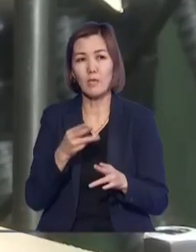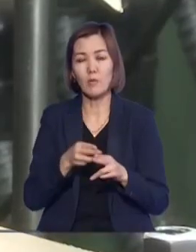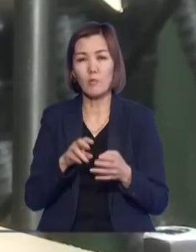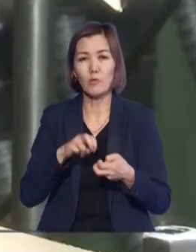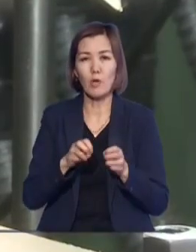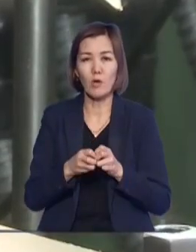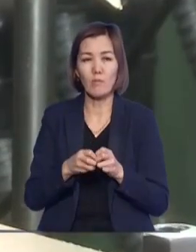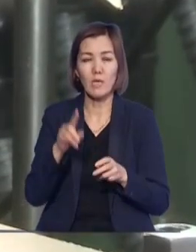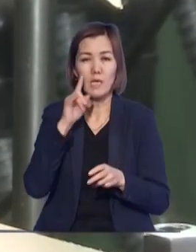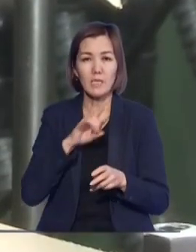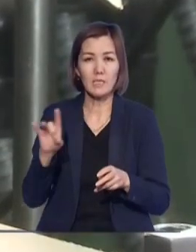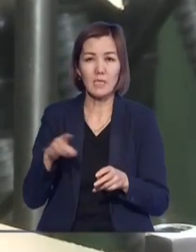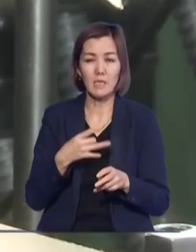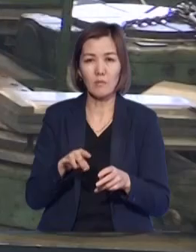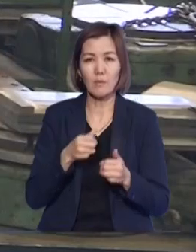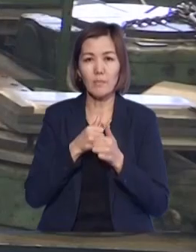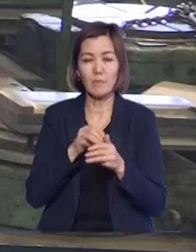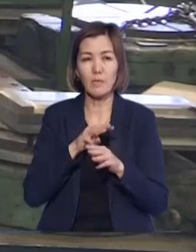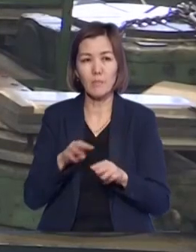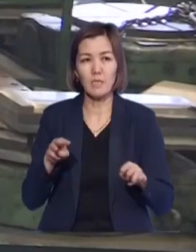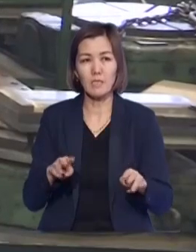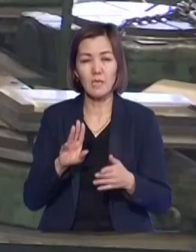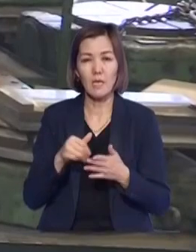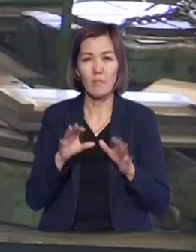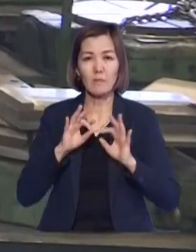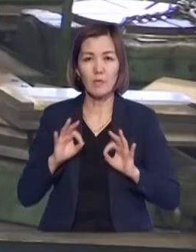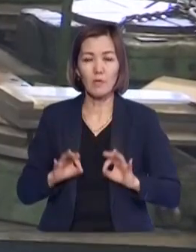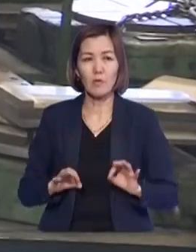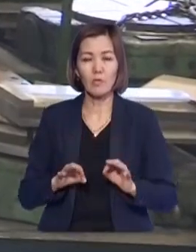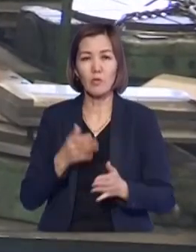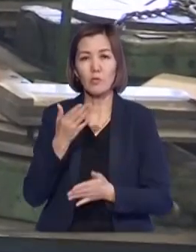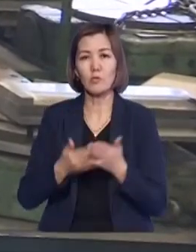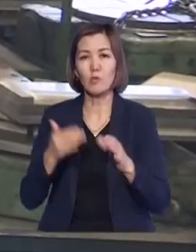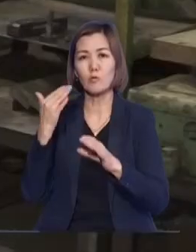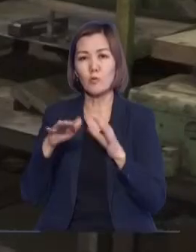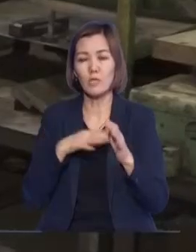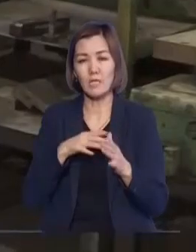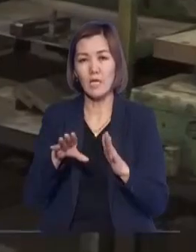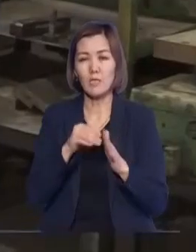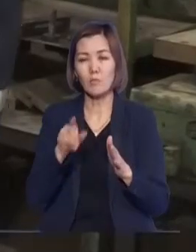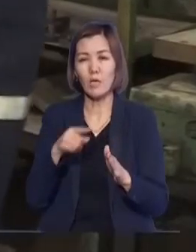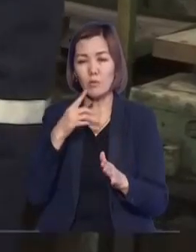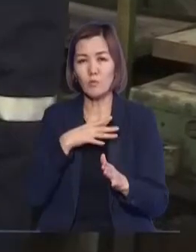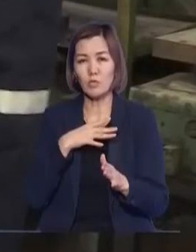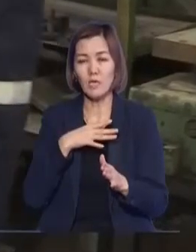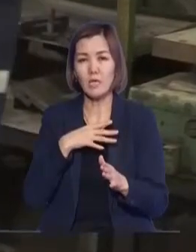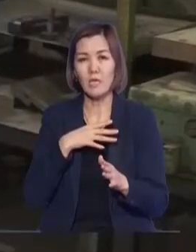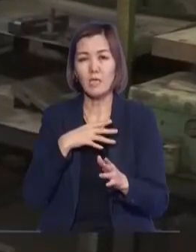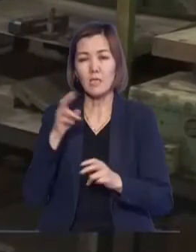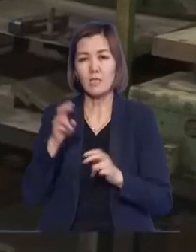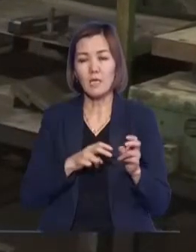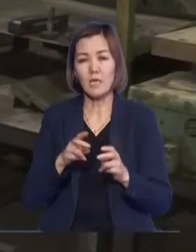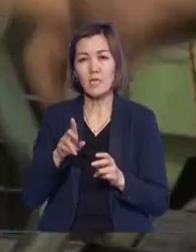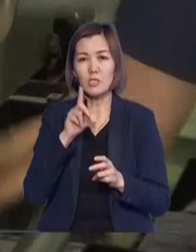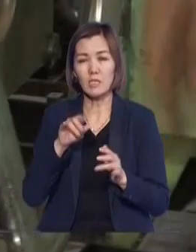қатысты Қазақстан Республикасының премьер-министрі мен бас прокуратураға сауал жолдады. Депутаттың айтуынша, аталған норманы жасыл